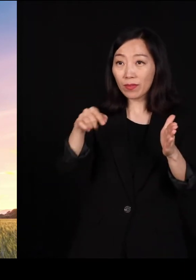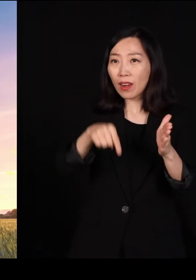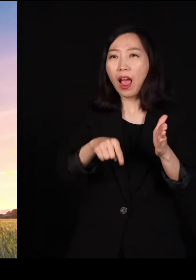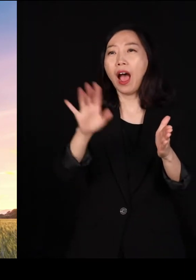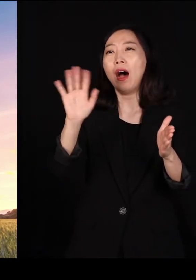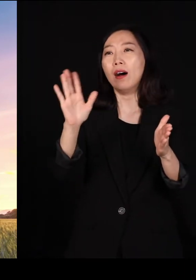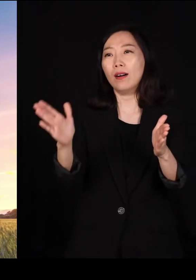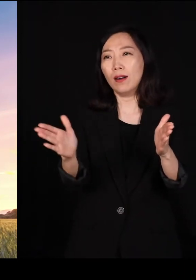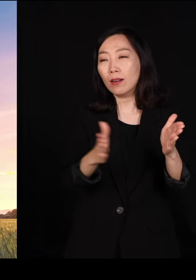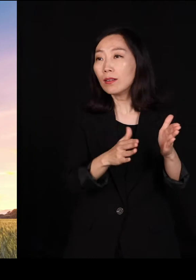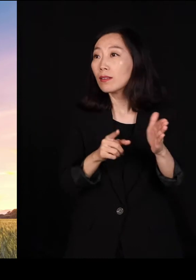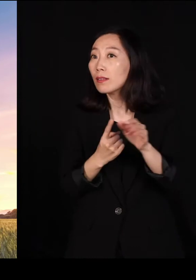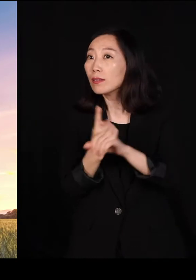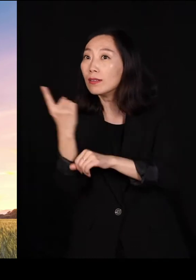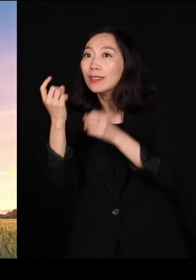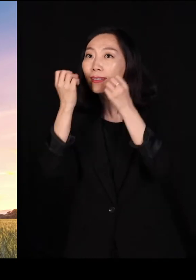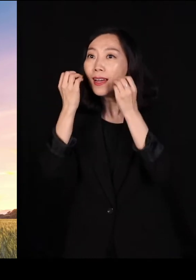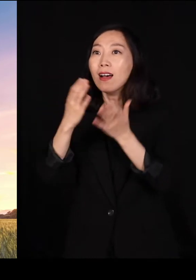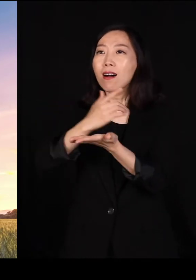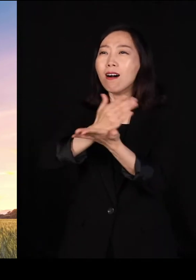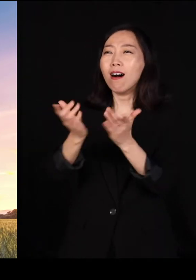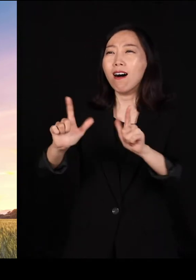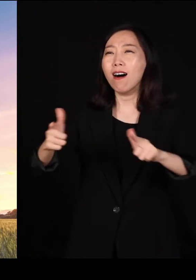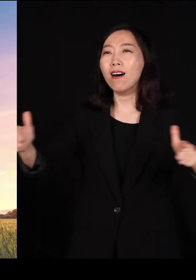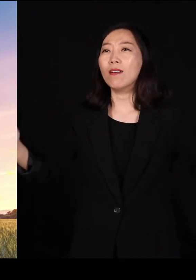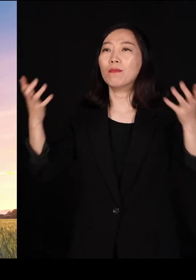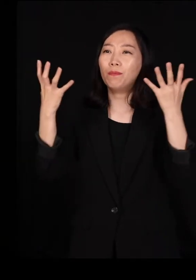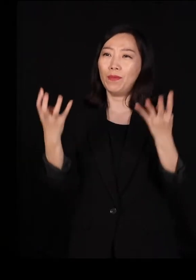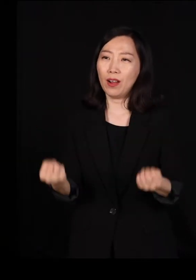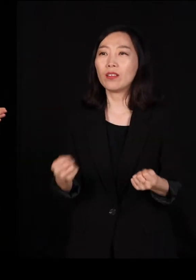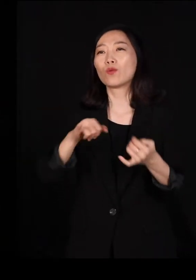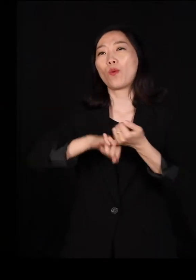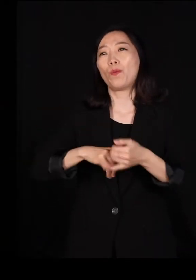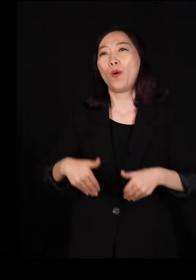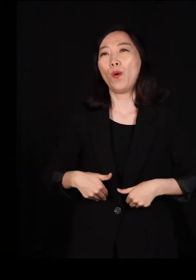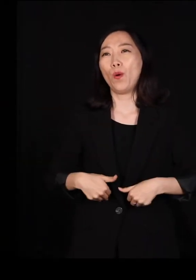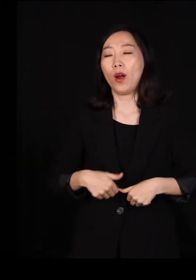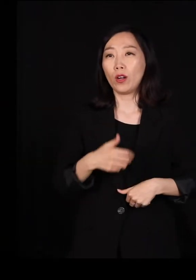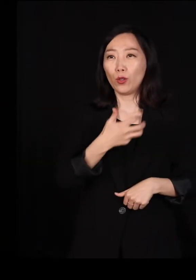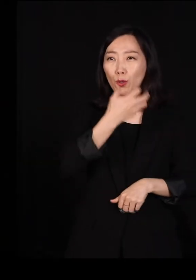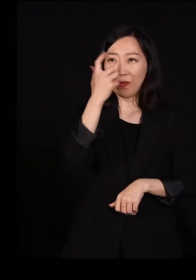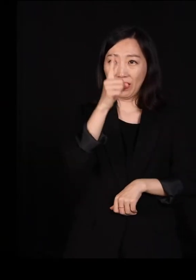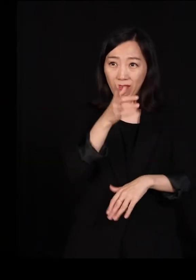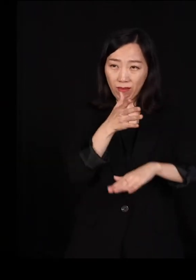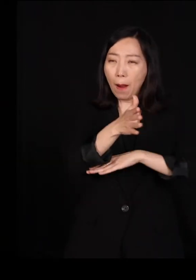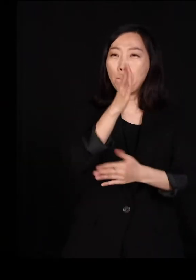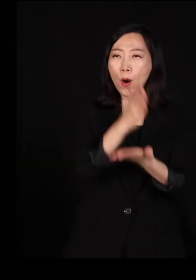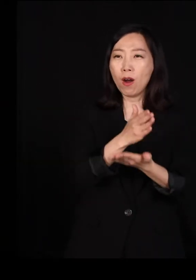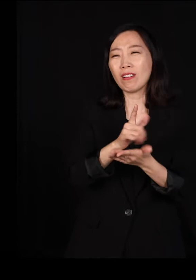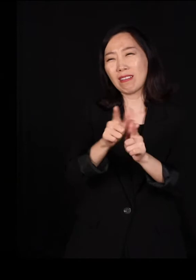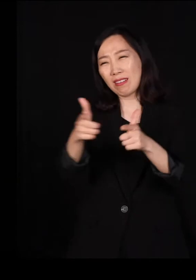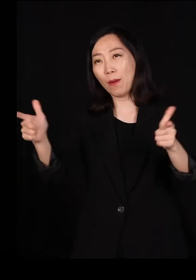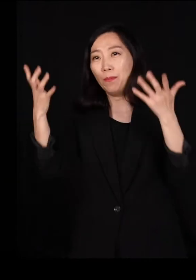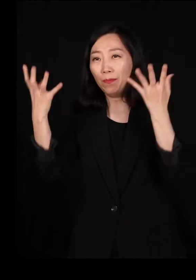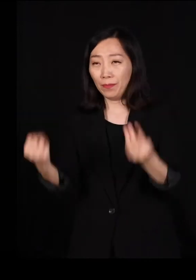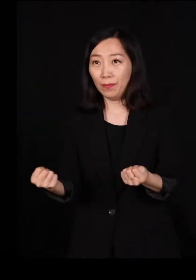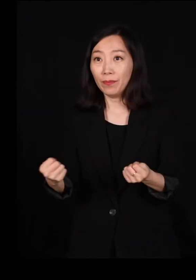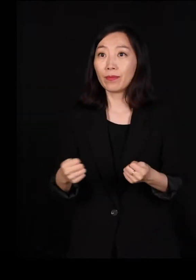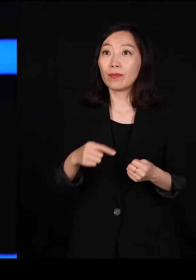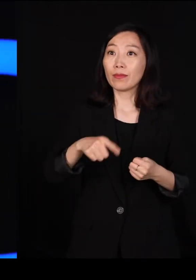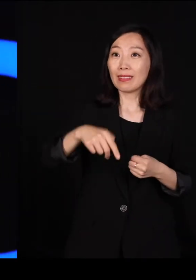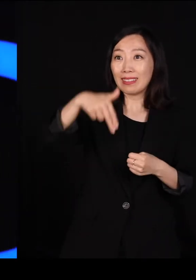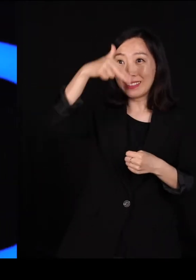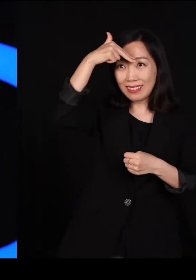가는 게 중요해요. 꿈이 하나가 있어야 된다가 아니라 여러 가지가 있어야 돼요. 이 박스에서